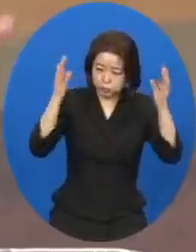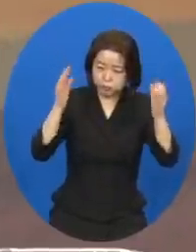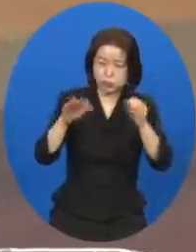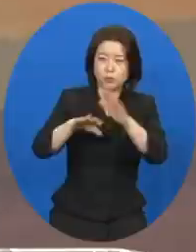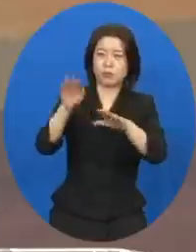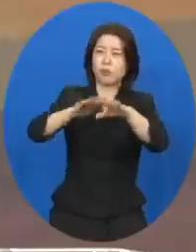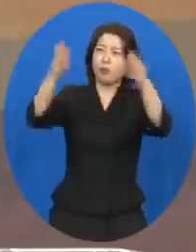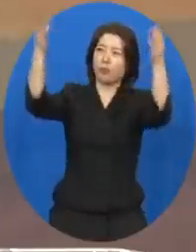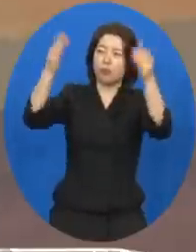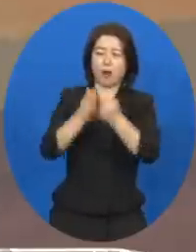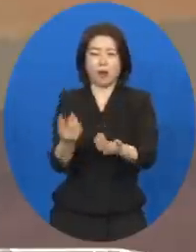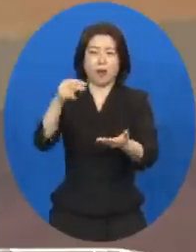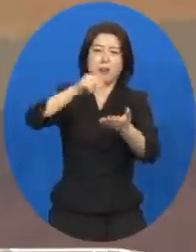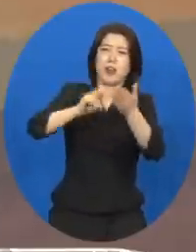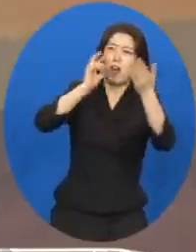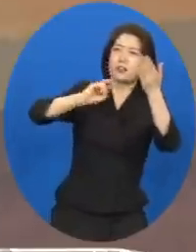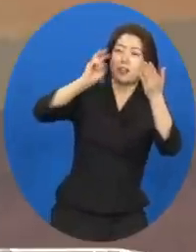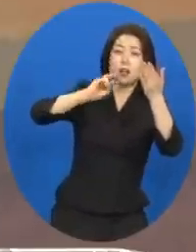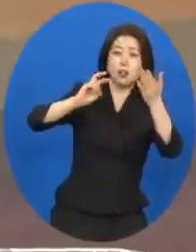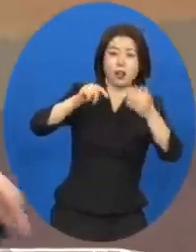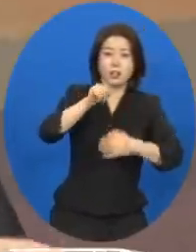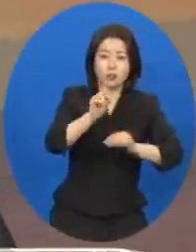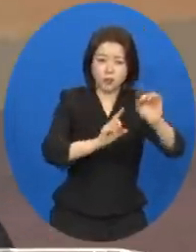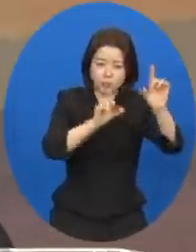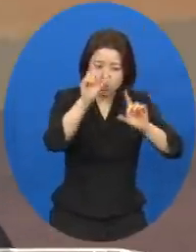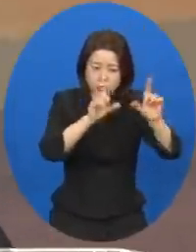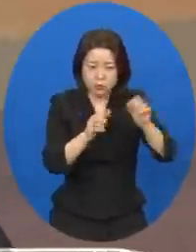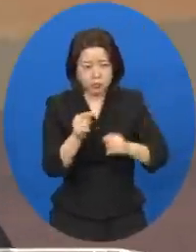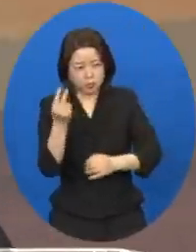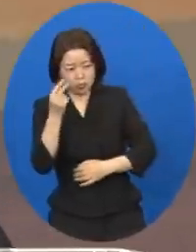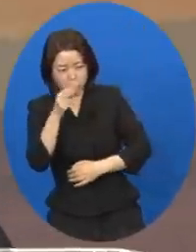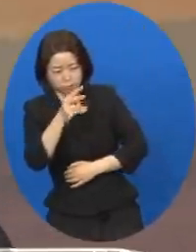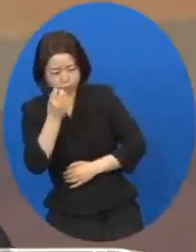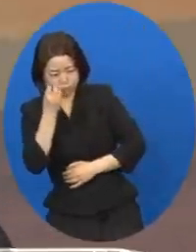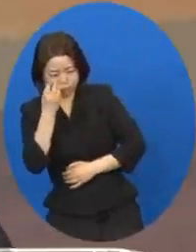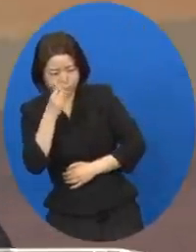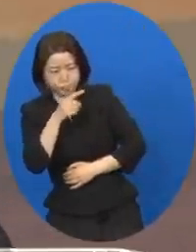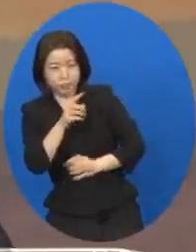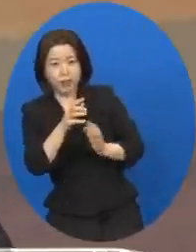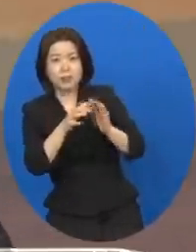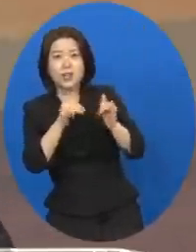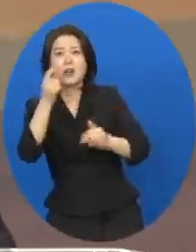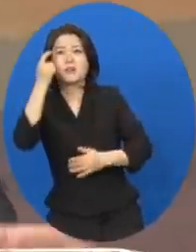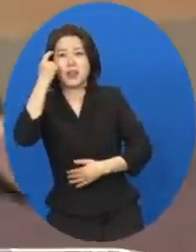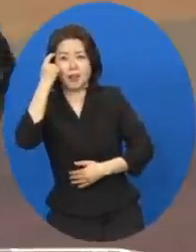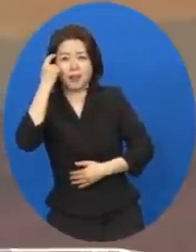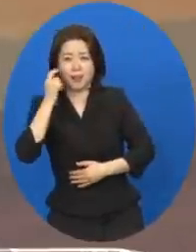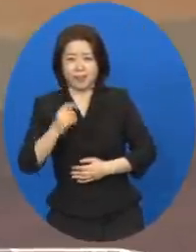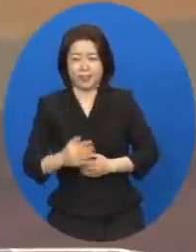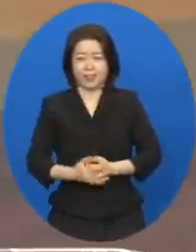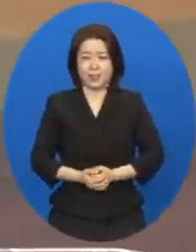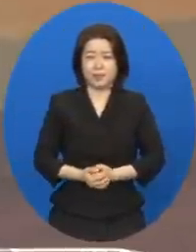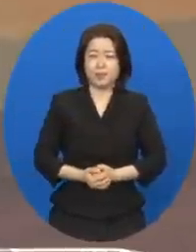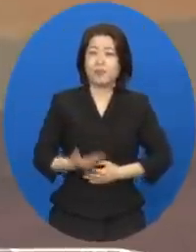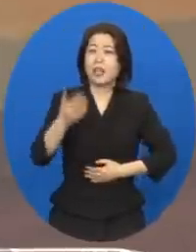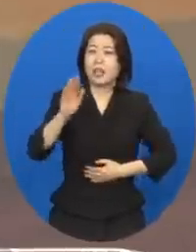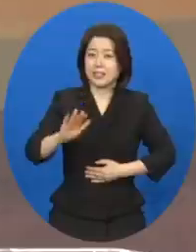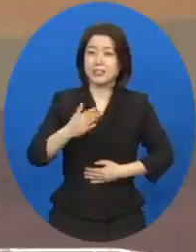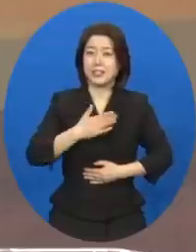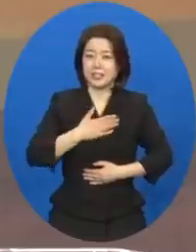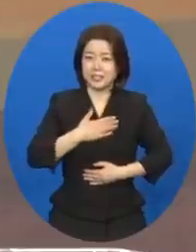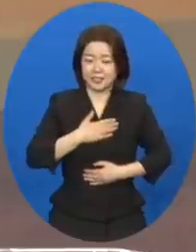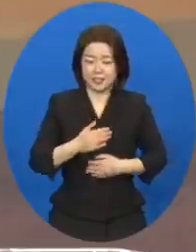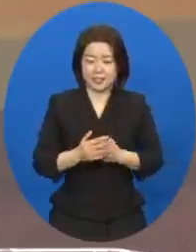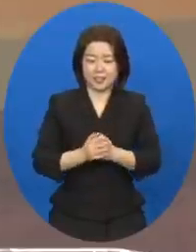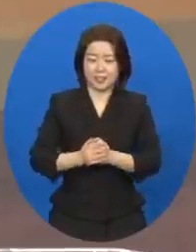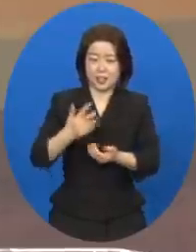들거나 일어나서 찬양하는 것은 굉장히 이상한 사람들이 하는 것이었어요. 근데 제가 주일